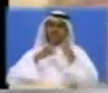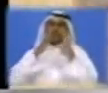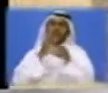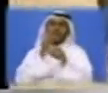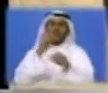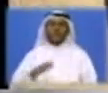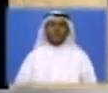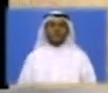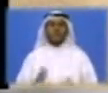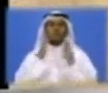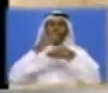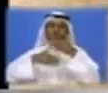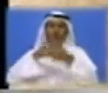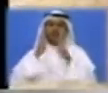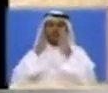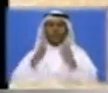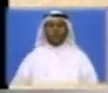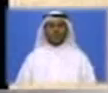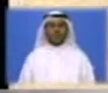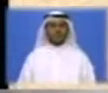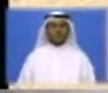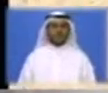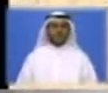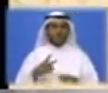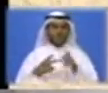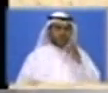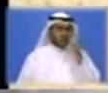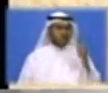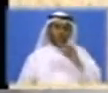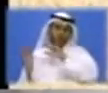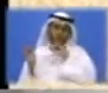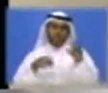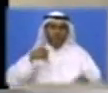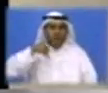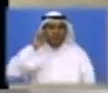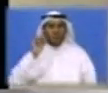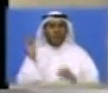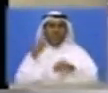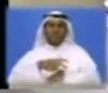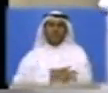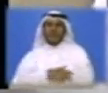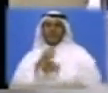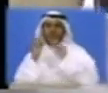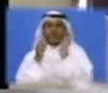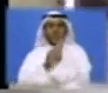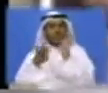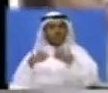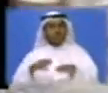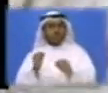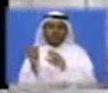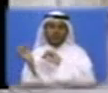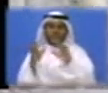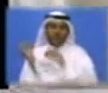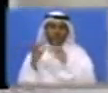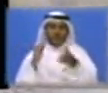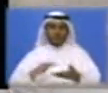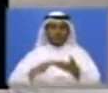بخير ها هي الكويت بعطائها وكرمها لم تدخر جهدا في الوقوف مع الفلسطينيين في رائهم